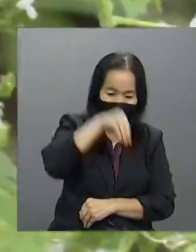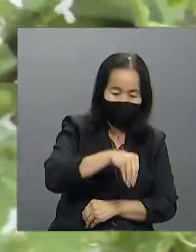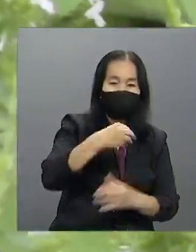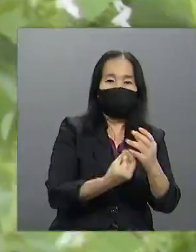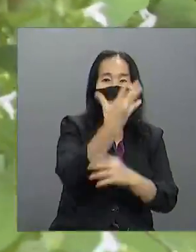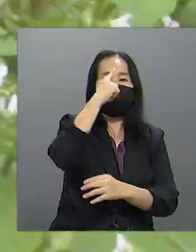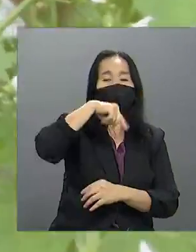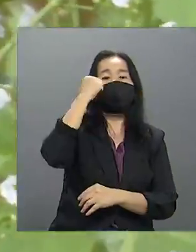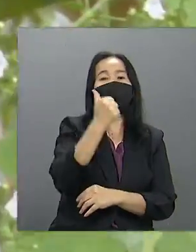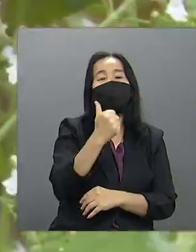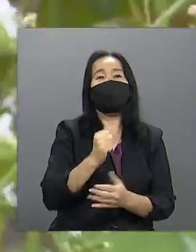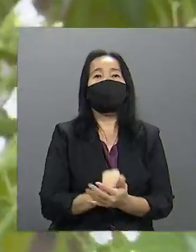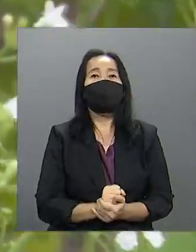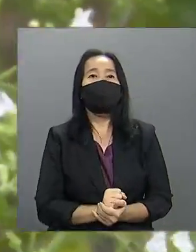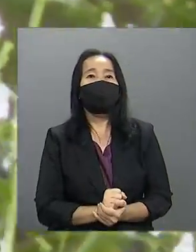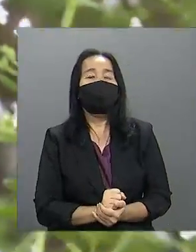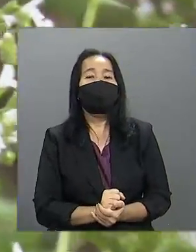ะ